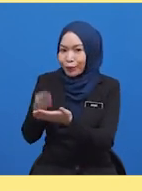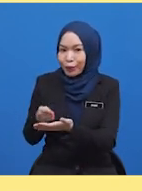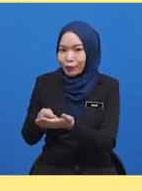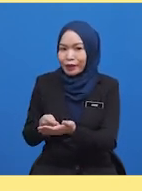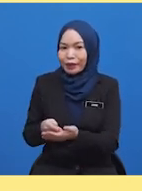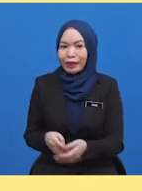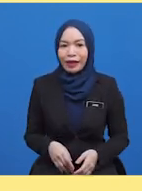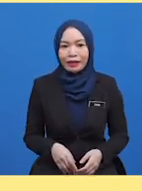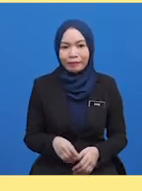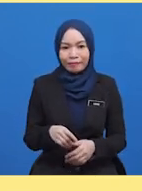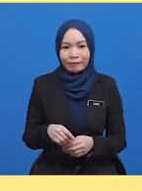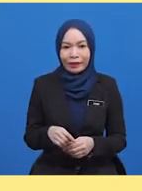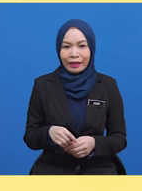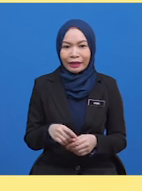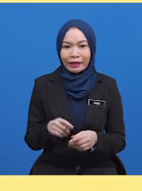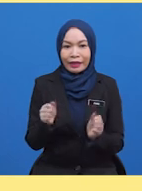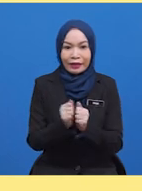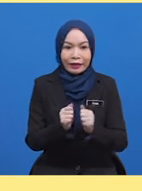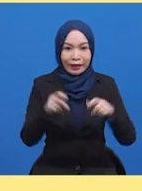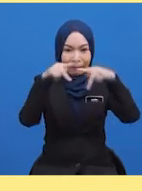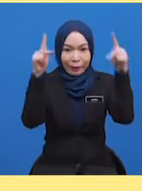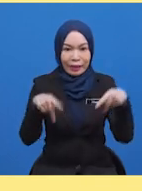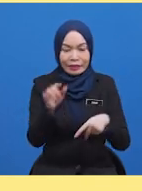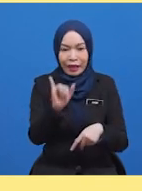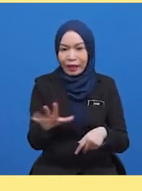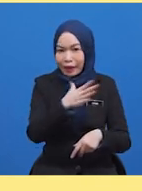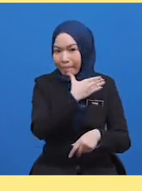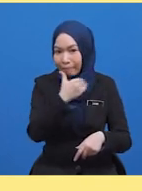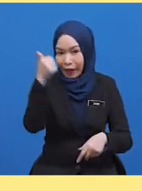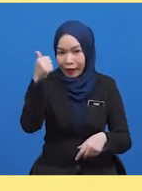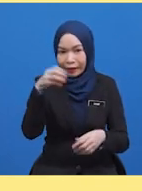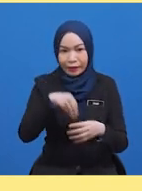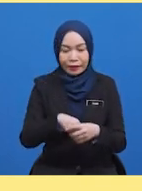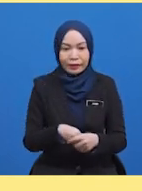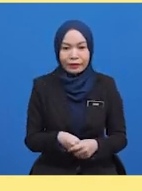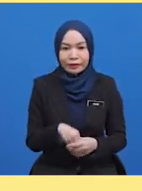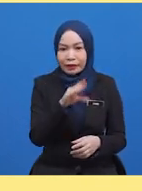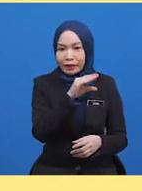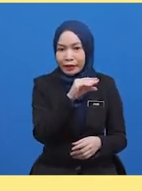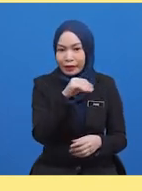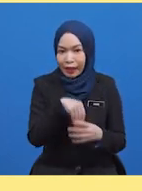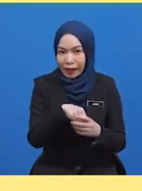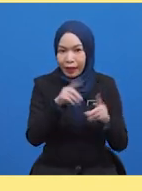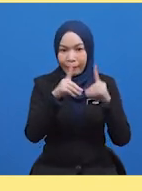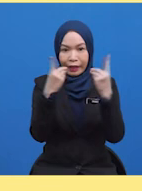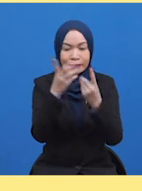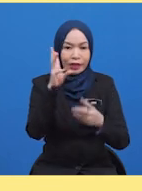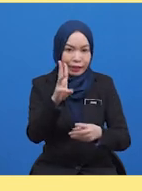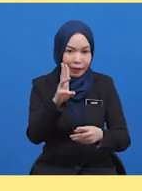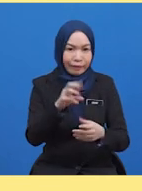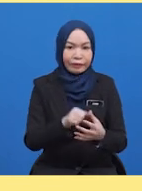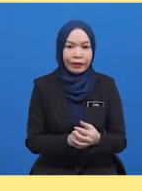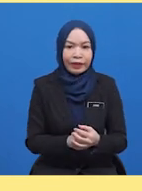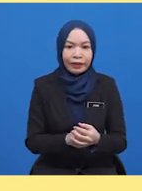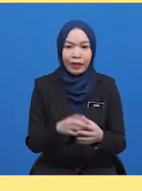GYA memperoleh kejayaan yang cemerlang dalam peperiksaan darjah 6 dengan memperoleh